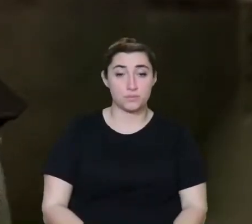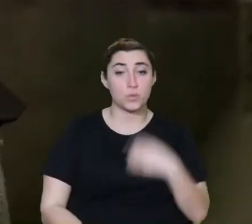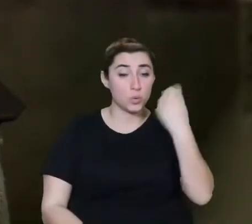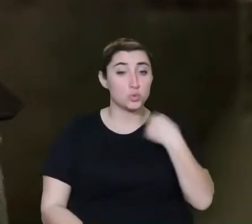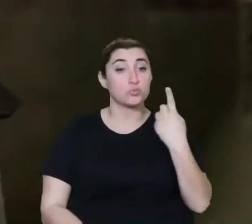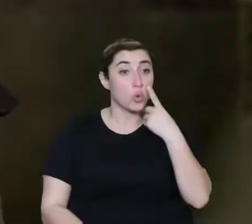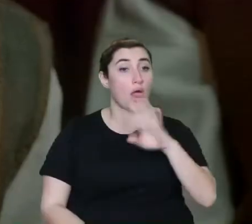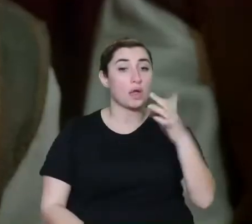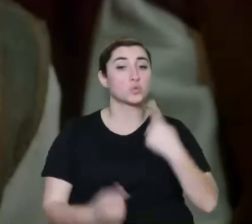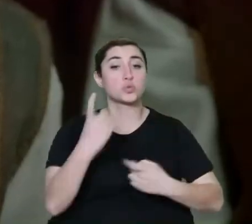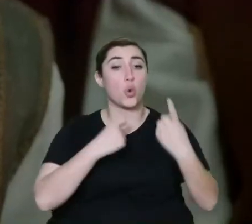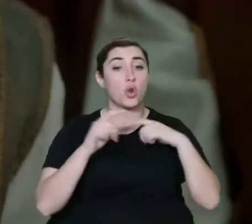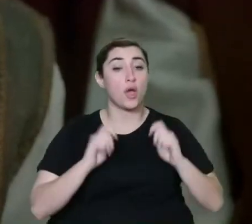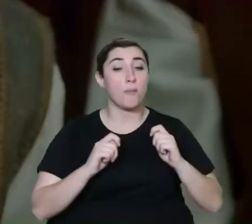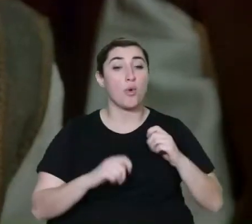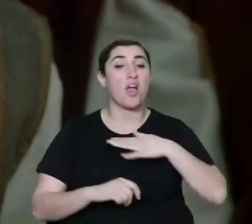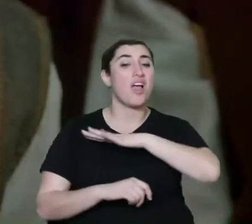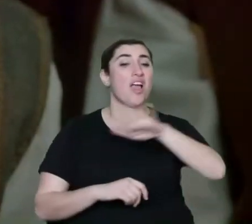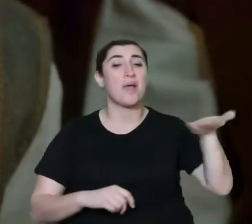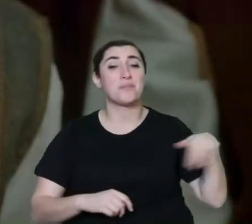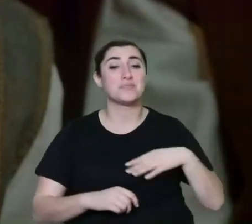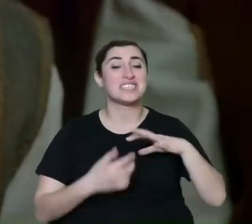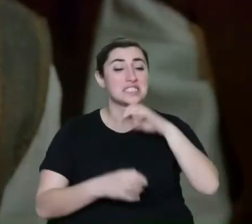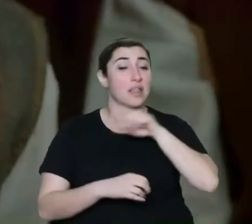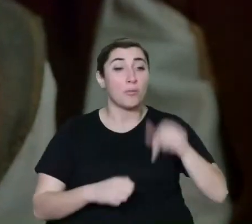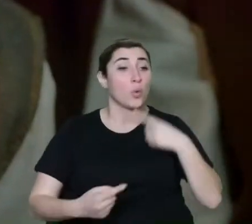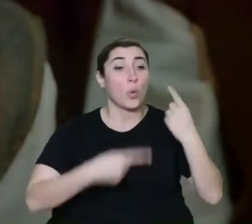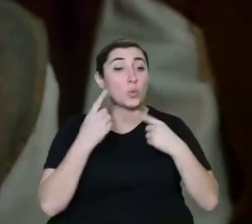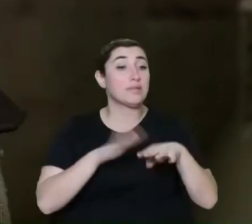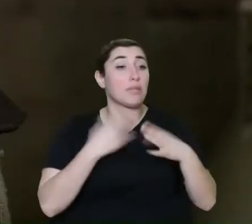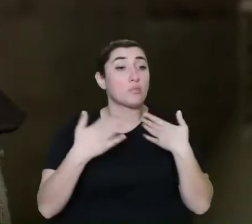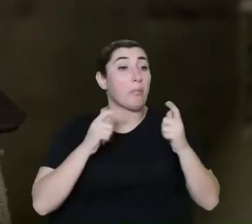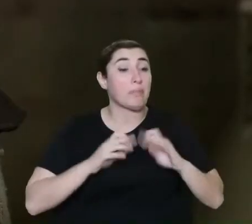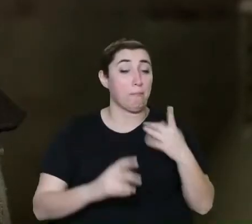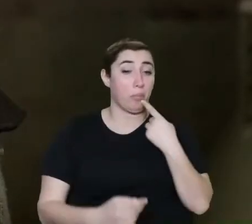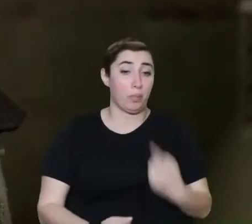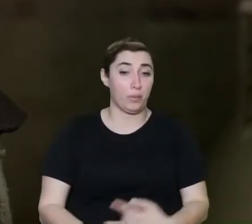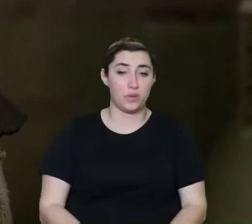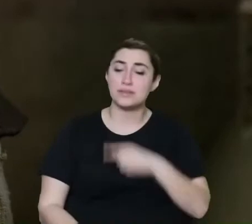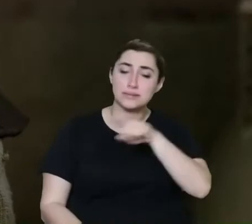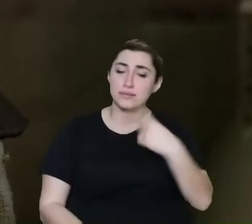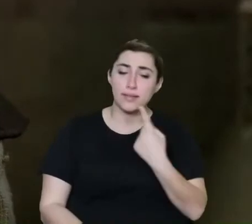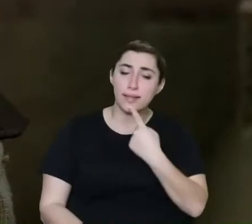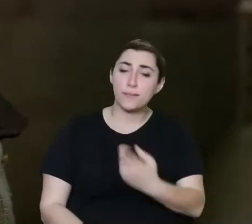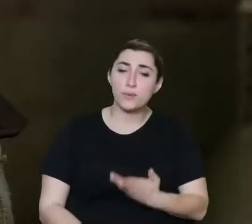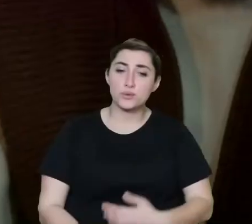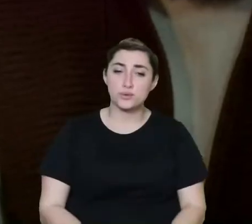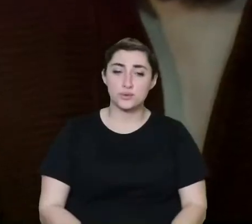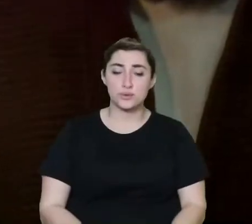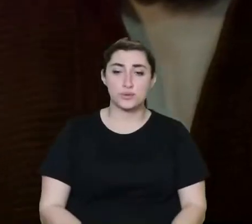Yüzümüzü gören sorar şeyhim. Cümlen Allah'ın ahalisi bunu dillendirir durur. Siz ne dersiniz